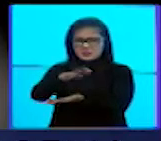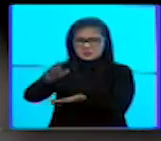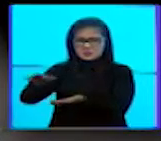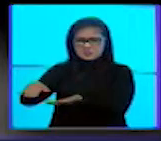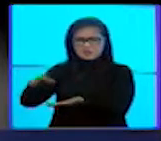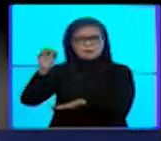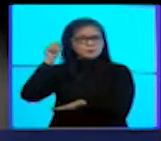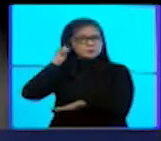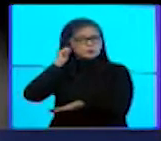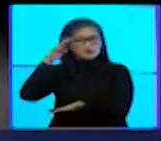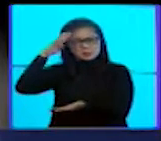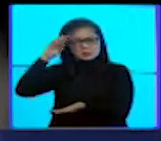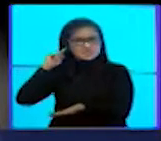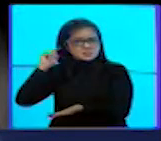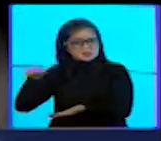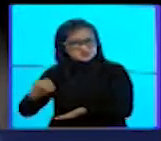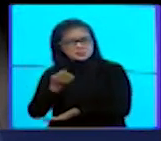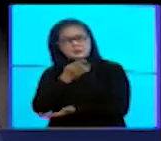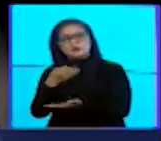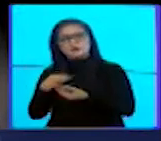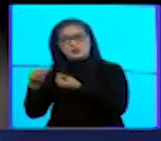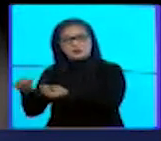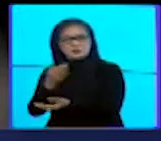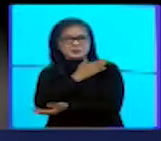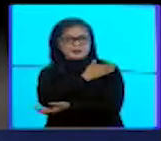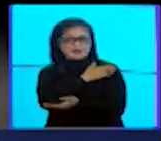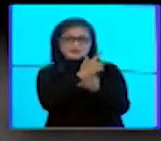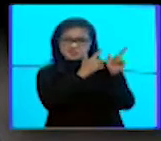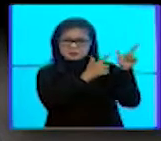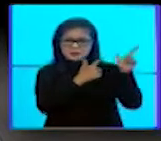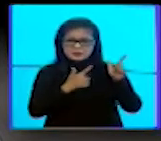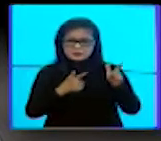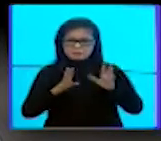keluarga prajurit KRI Nanggala 402 hingga jenjang pendidikan S1.